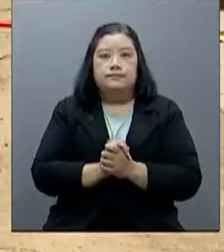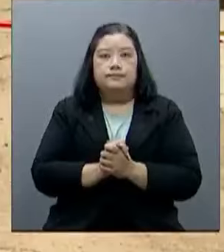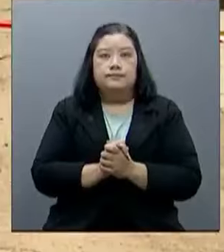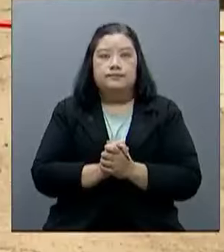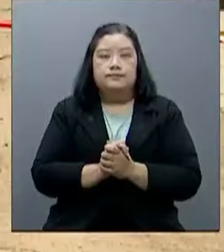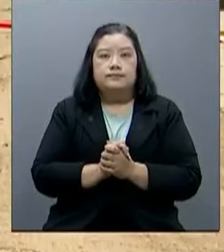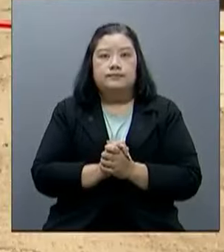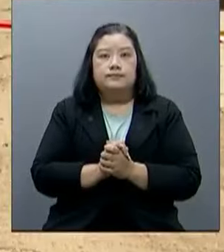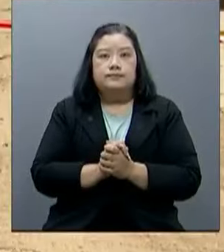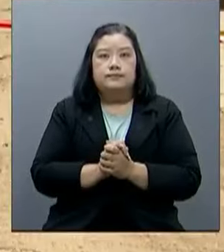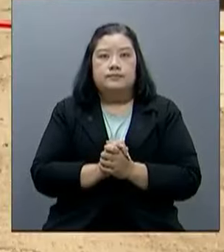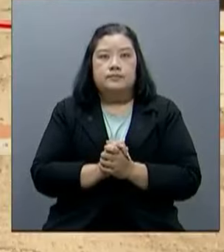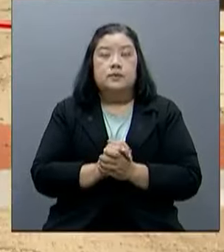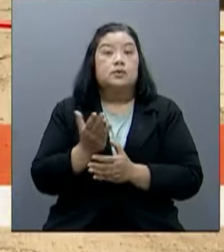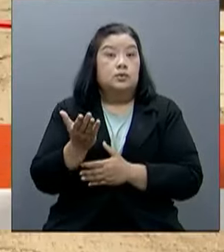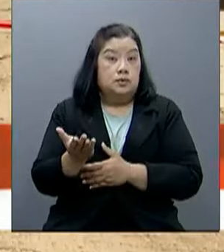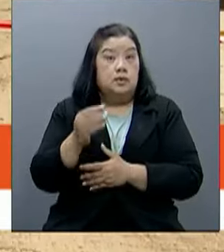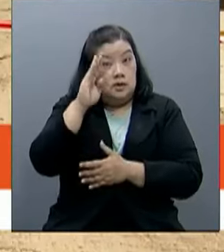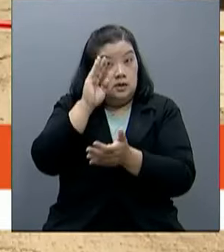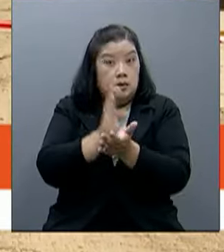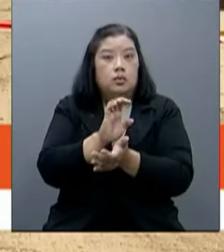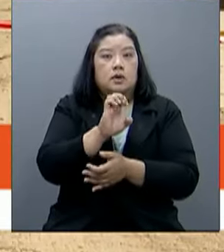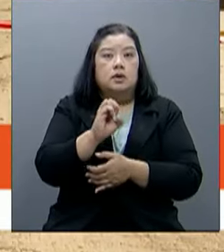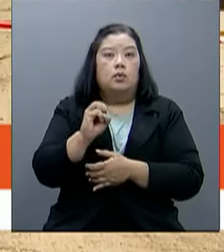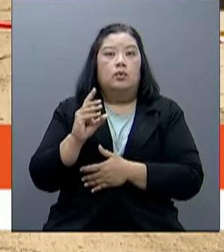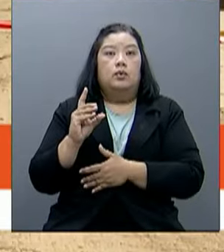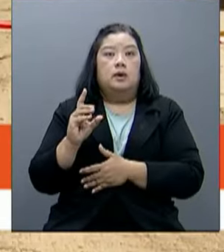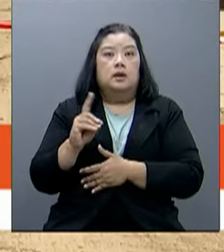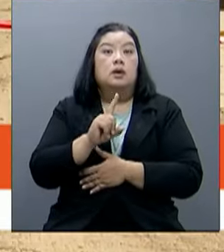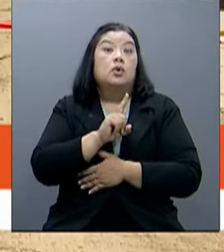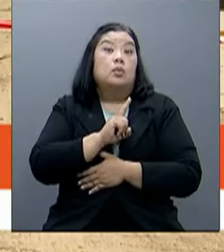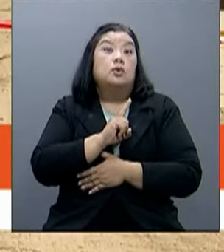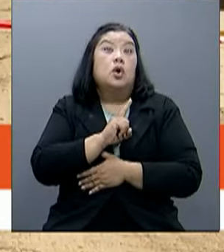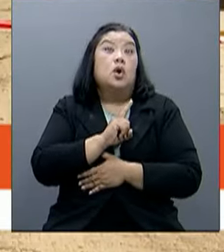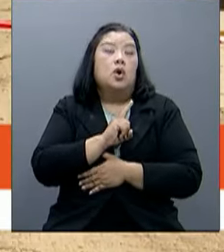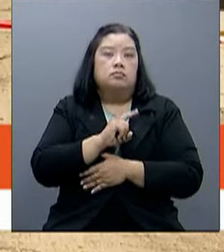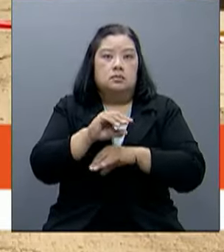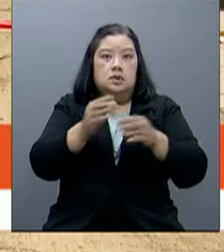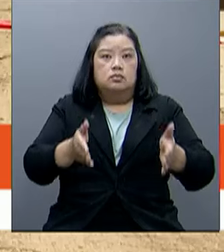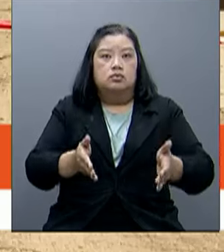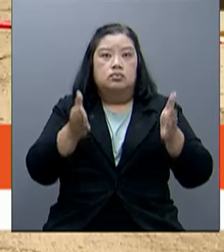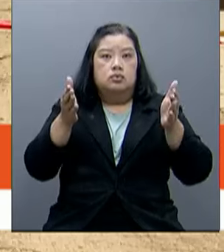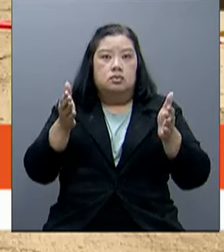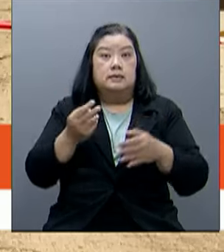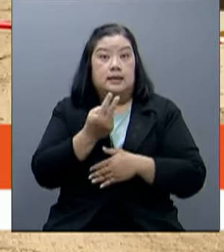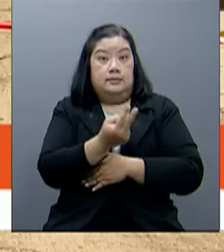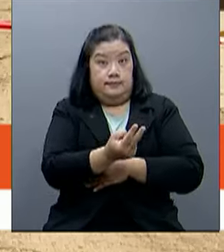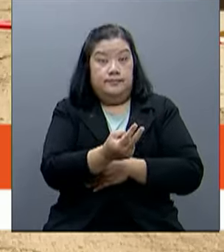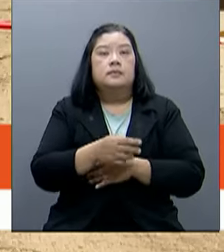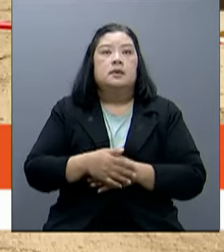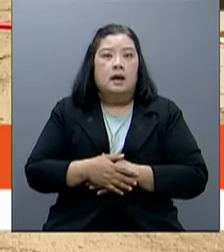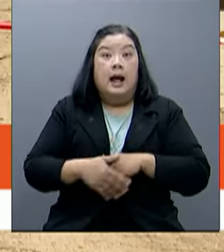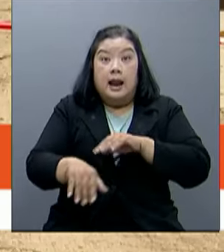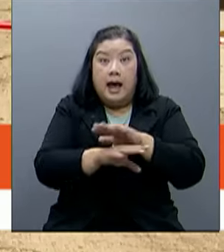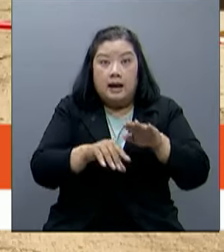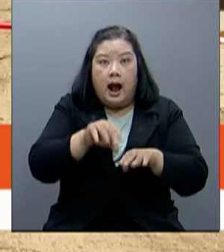ขณะนี้ในส่วนของเจ้าหน้าที่ชุดพิสูจน์หลักฐานนะคะกำลังเข้าเก็บหลักฐานเพิ่มเติมในอาคารสำนักงานด้านหลังของดิฉันในขณะนี้นะคะเพื่อหาหลักฐานเพิ่ม